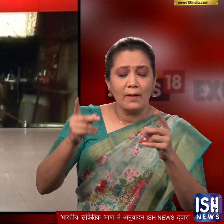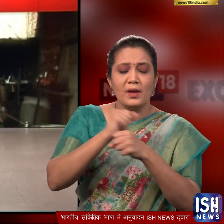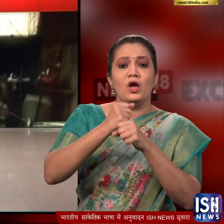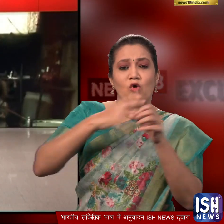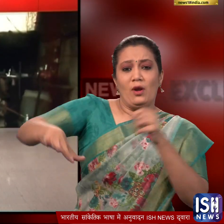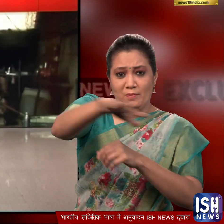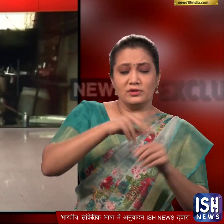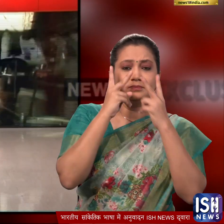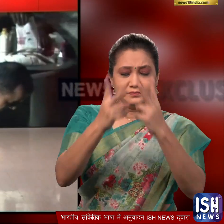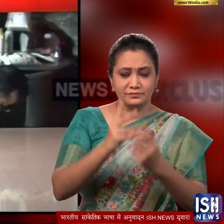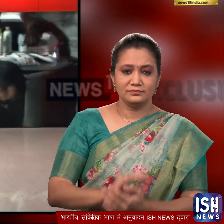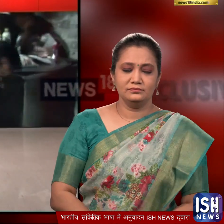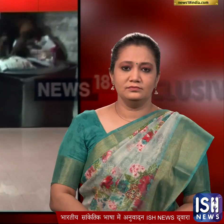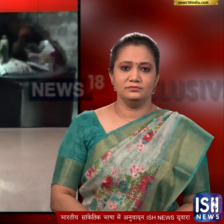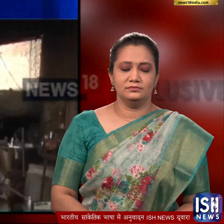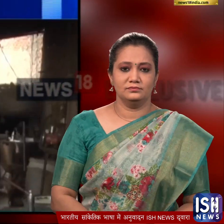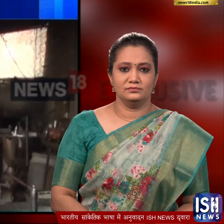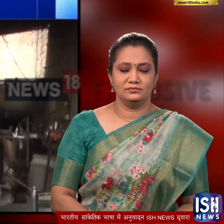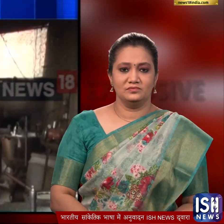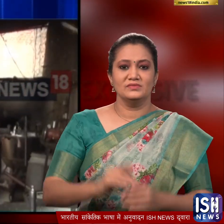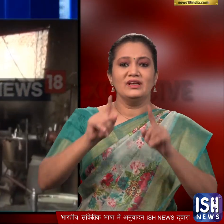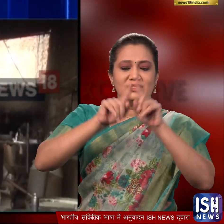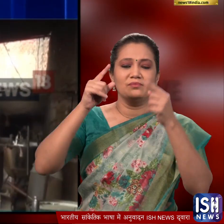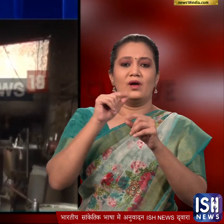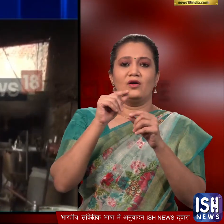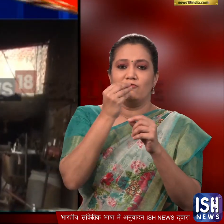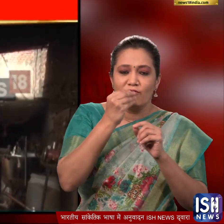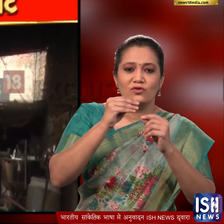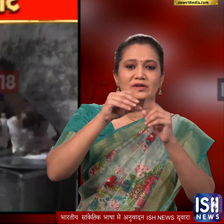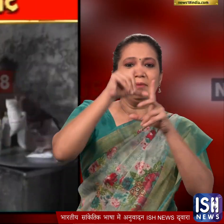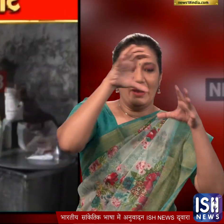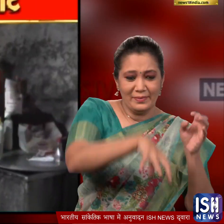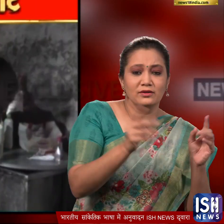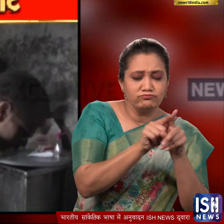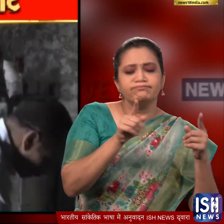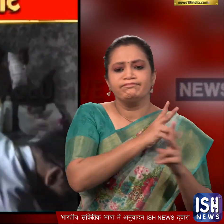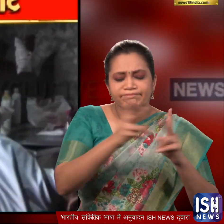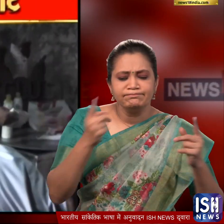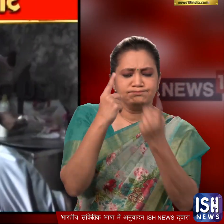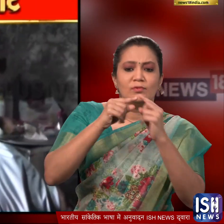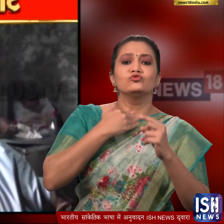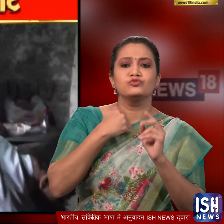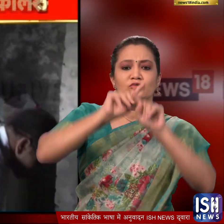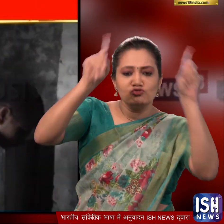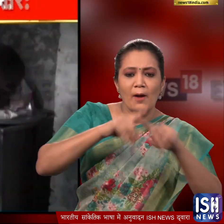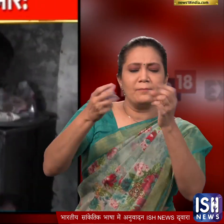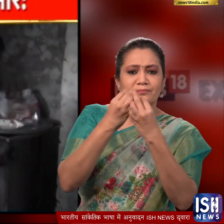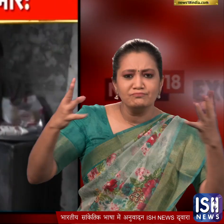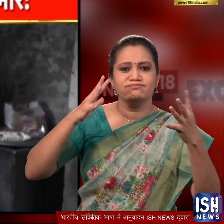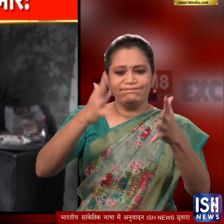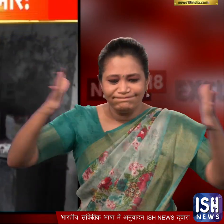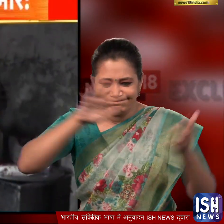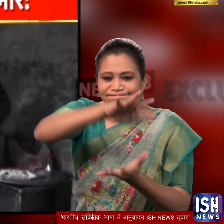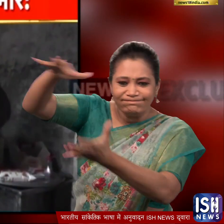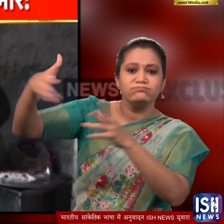तस्वीर गोरखपुर से भी सामने आई, जहां खाद्य विभाग और जिला प्रशासन की एक टीम ने शहर में मौजूद मिठाई की कई दुकानों